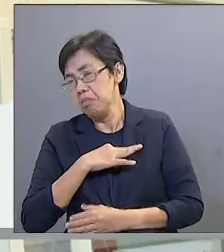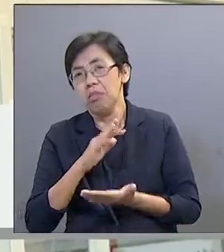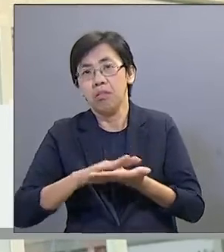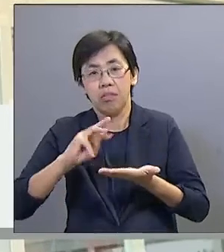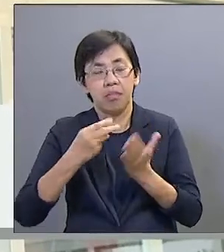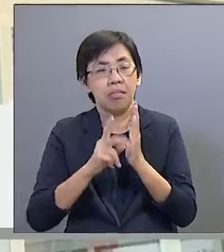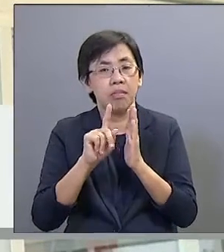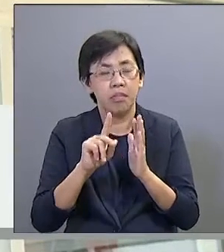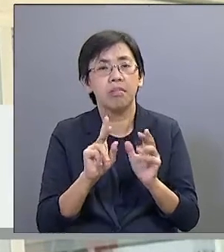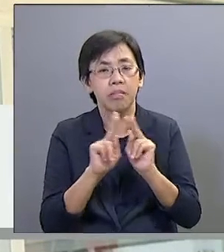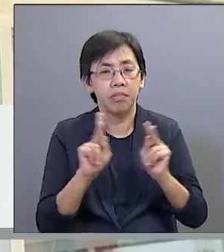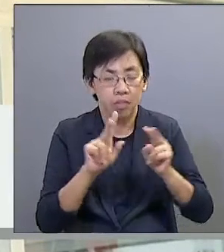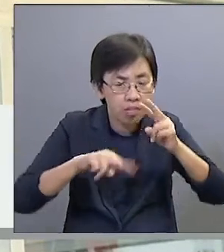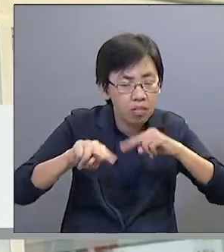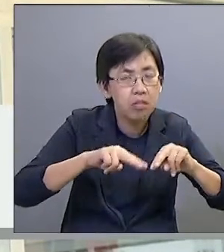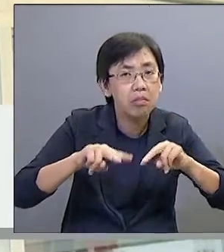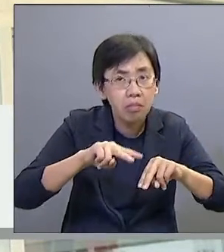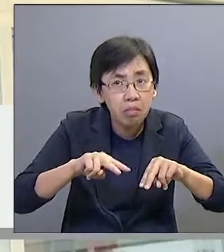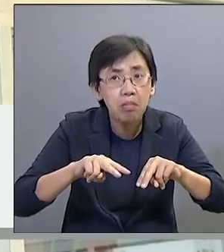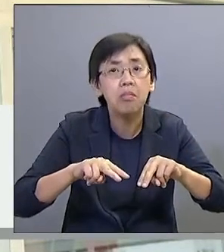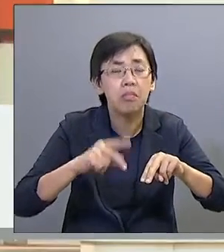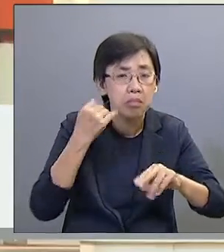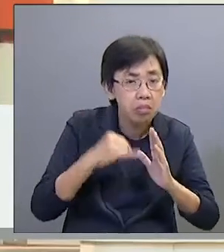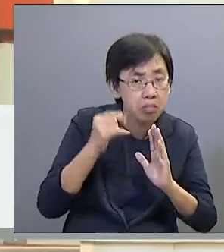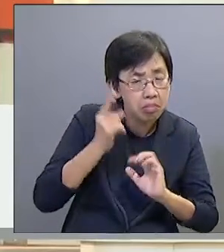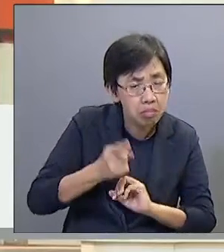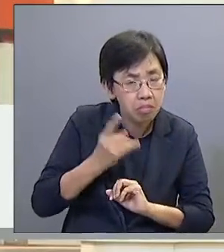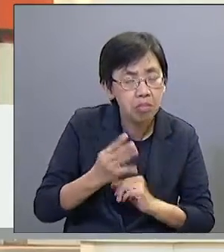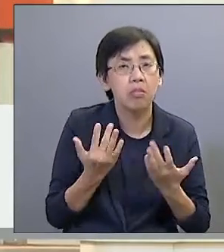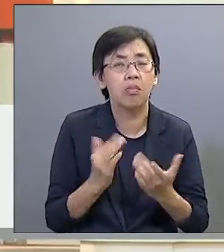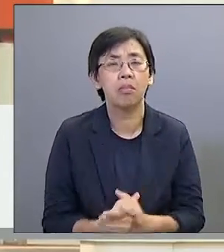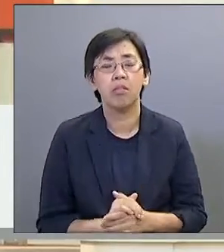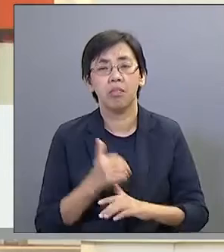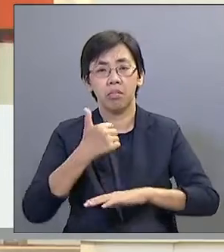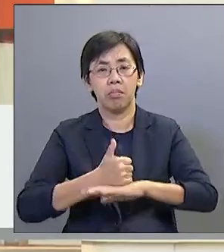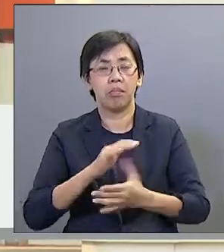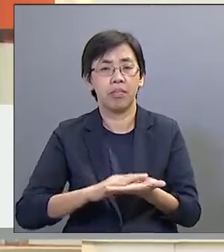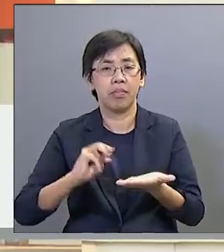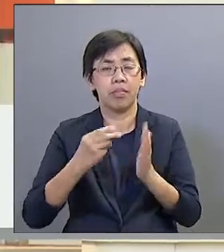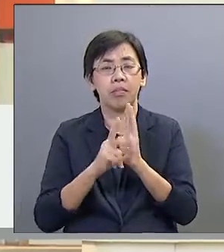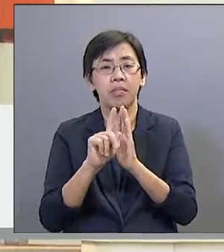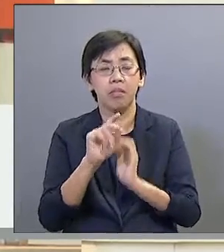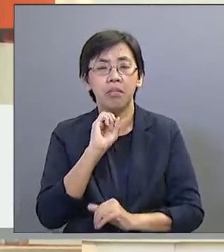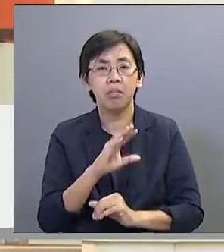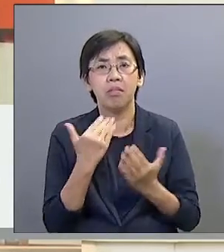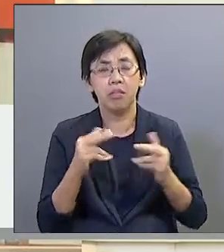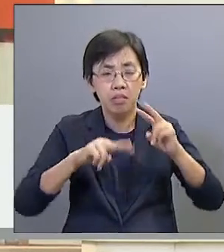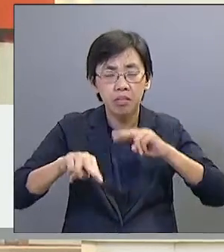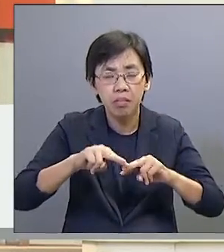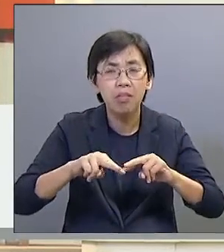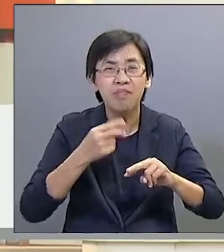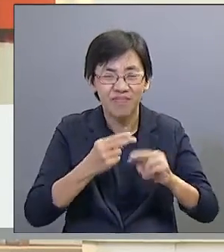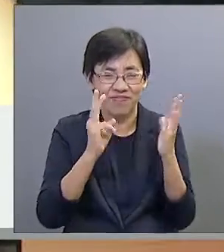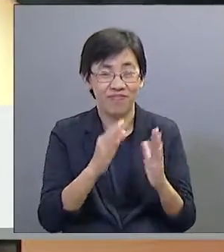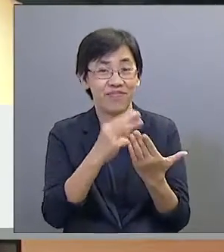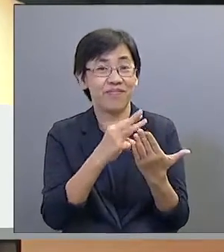งกรรมการเพื่ตรวจสอบข้อเทจจริงอธิตกลประดีมหาวทยาลยขออนแก่นระบุเครัว่ามหาวิทยาลัยได้ตรวจสบผลงานของน